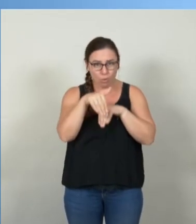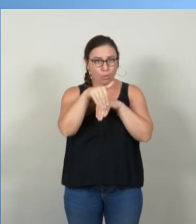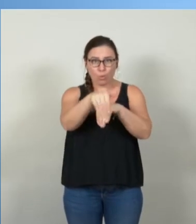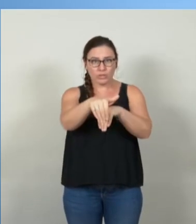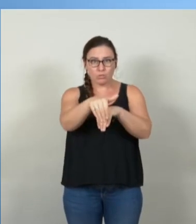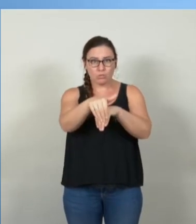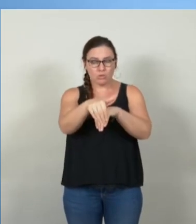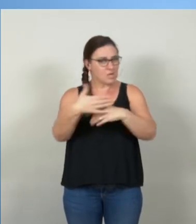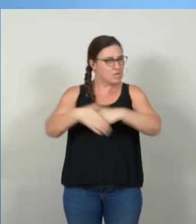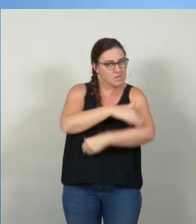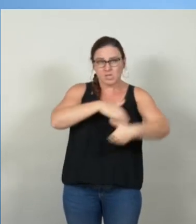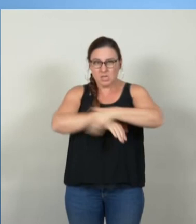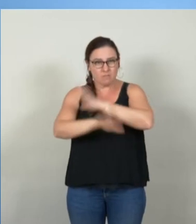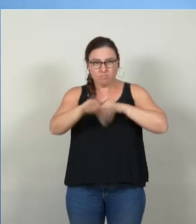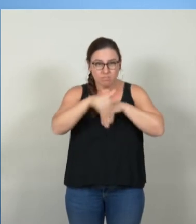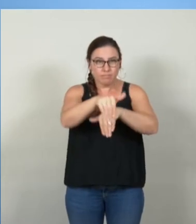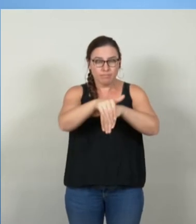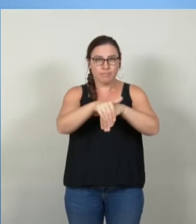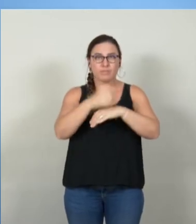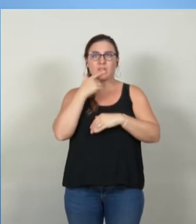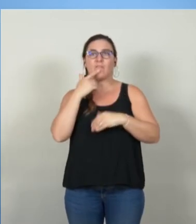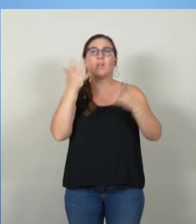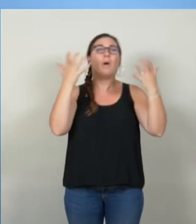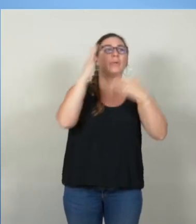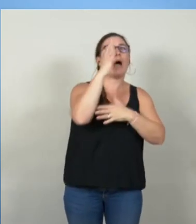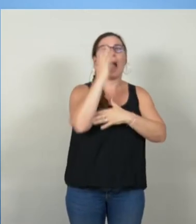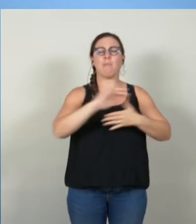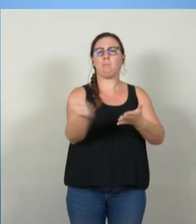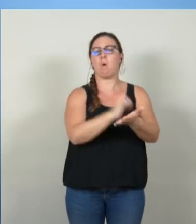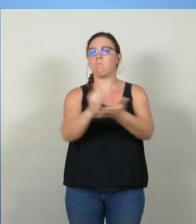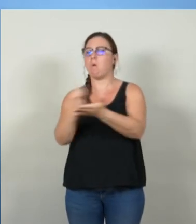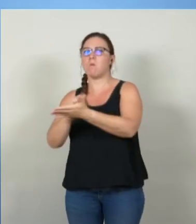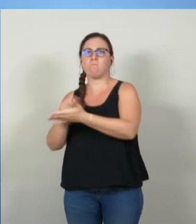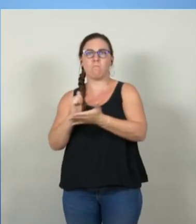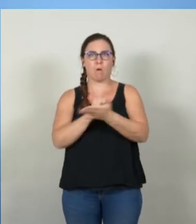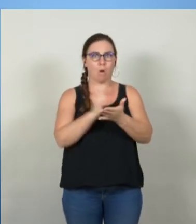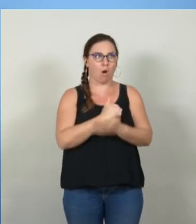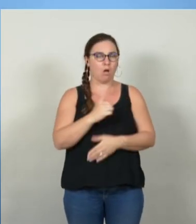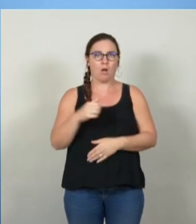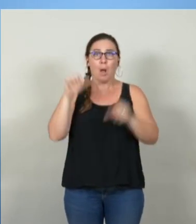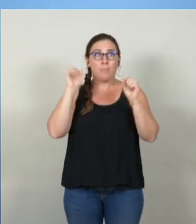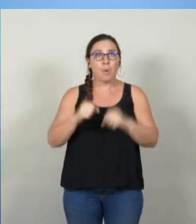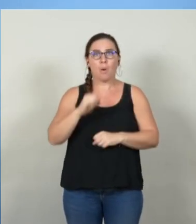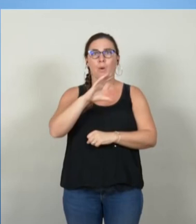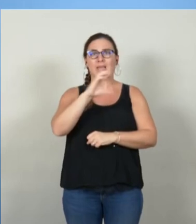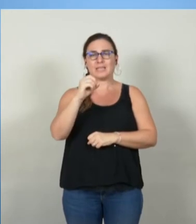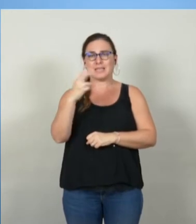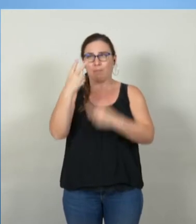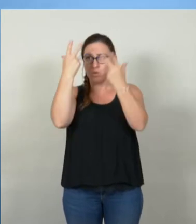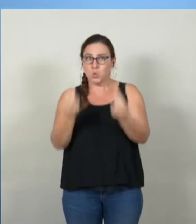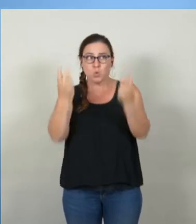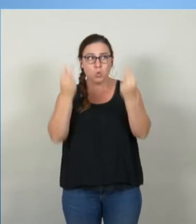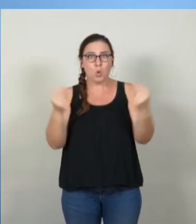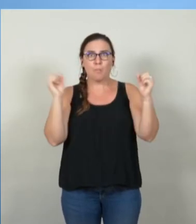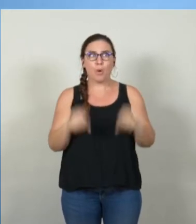intensément en supprimant tous les îlots de respiration de la ville qui sont des puits d'absorption de carbone vous mettez